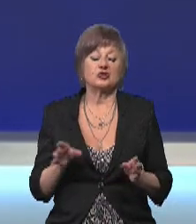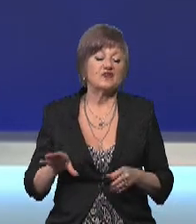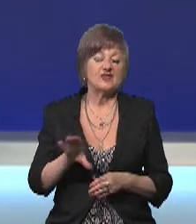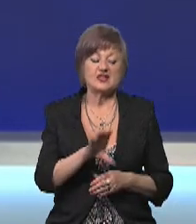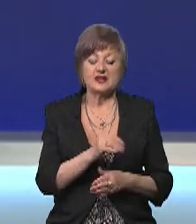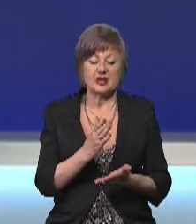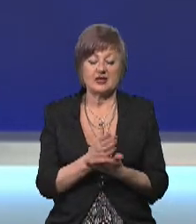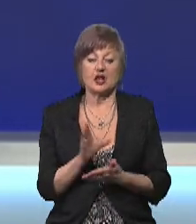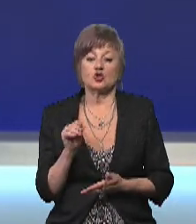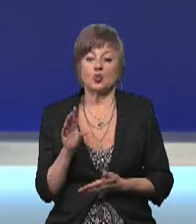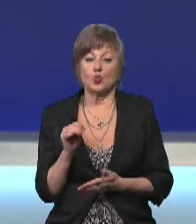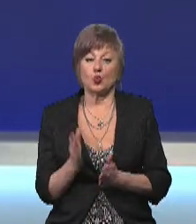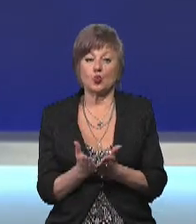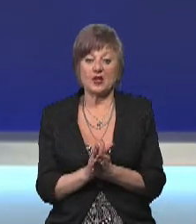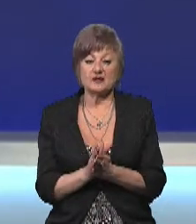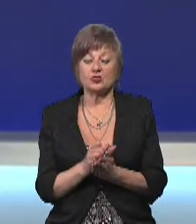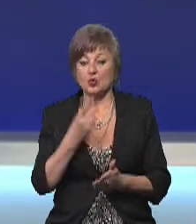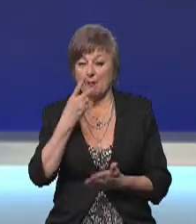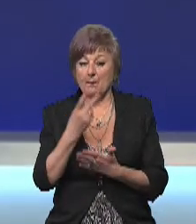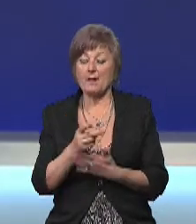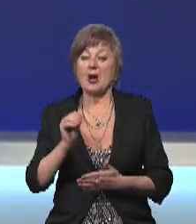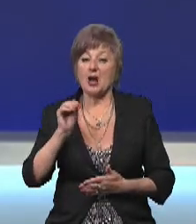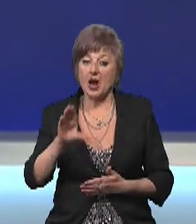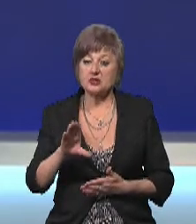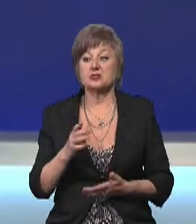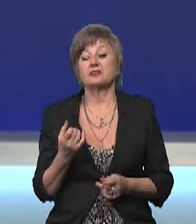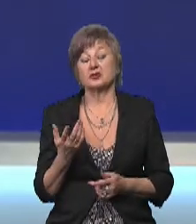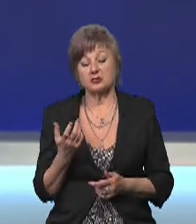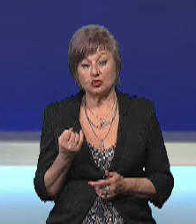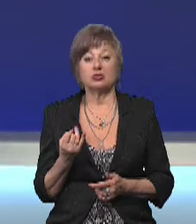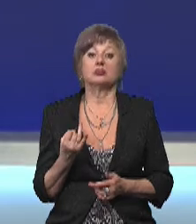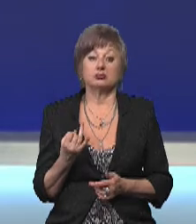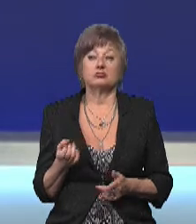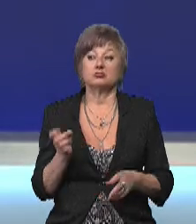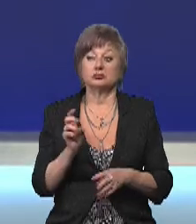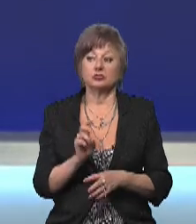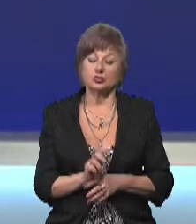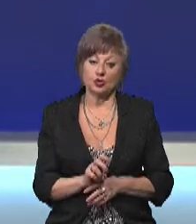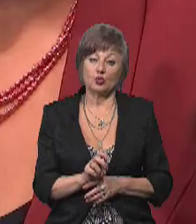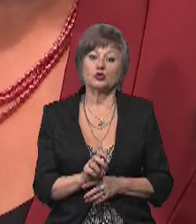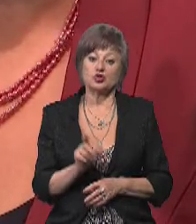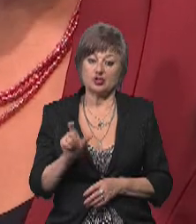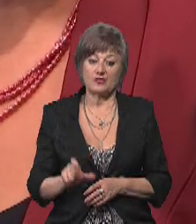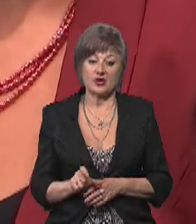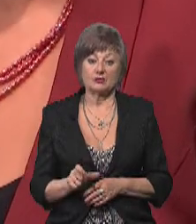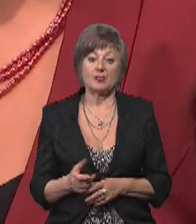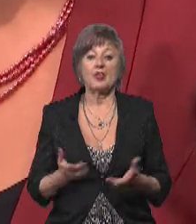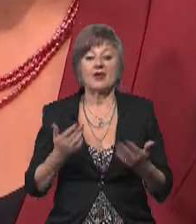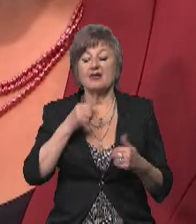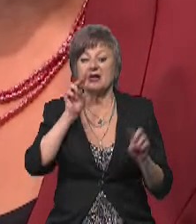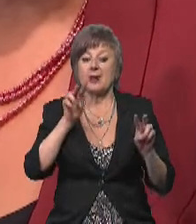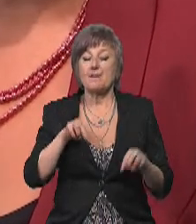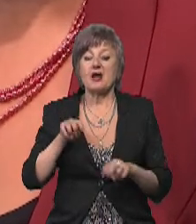удостоверения, которые они предъявляют, когда приходят к новому человеку. Давайте переглянемо, у нас